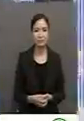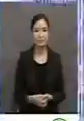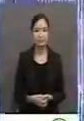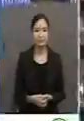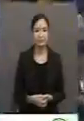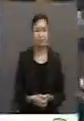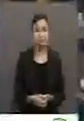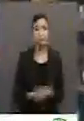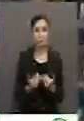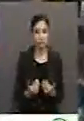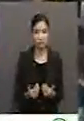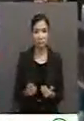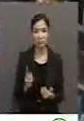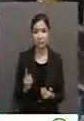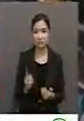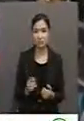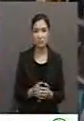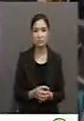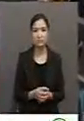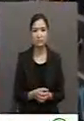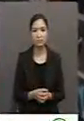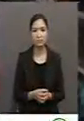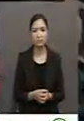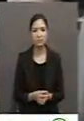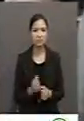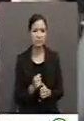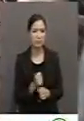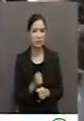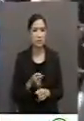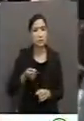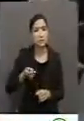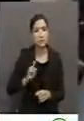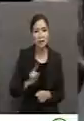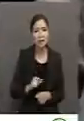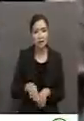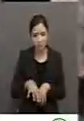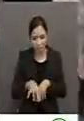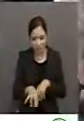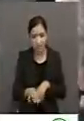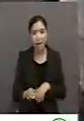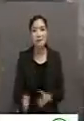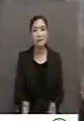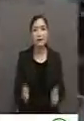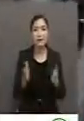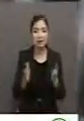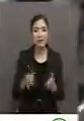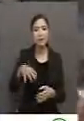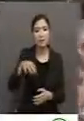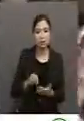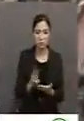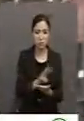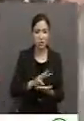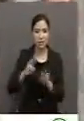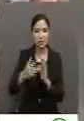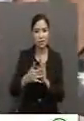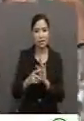่อทุกวันนี้คุณพี่บรรเจิดกัญญาพันธ์ทำงานประจำอยู่ที่แผนกงานอาคารและสถานที่วิทยาลัย